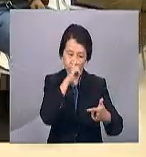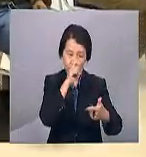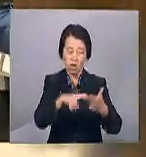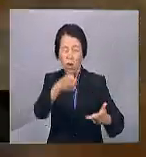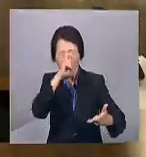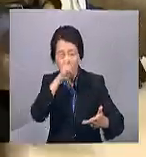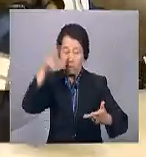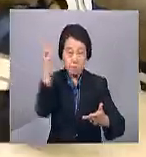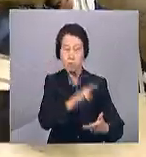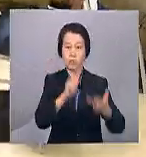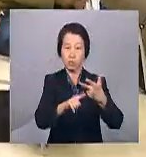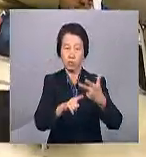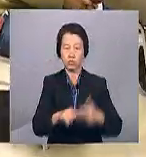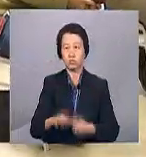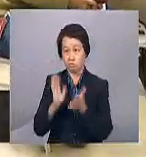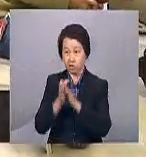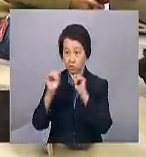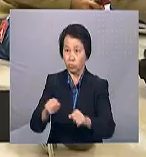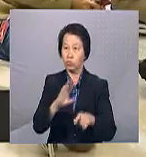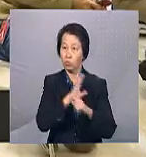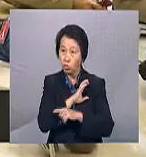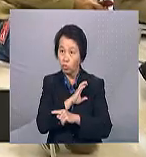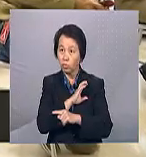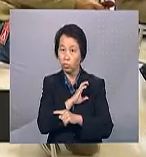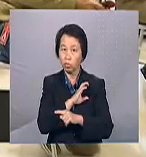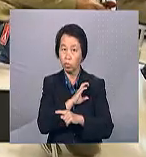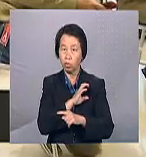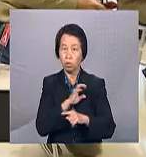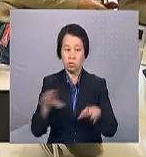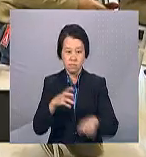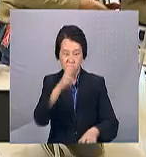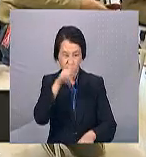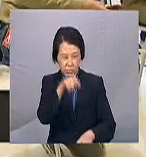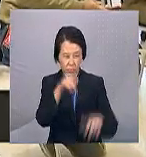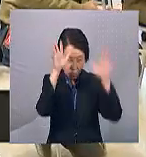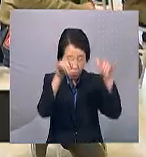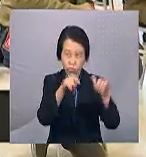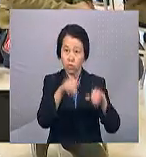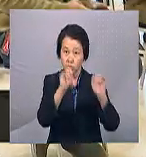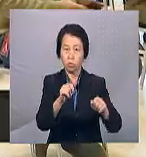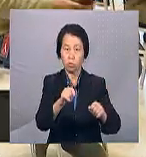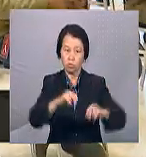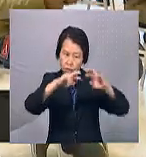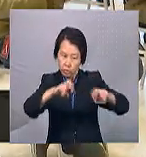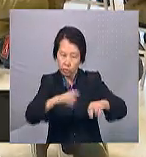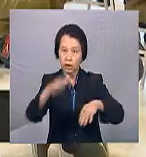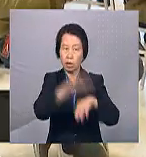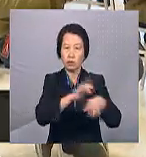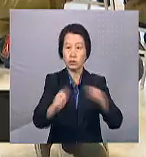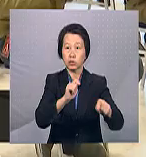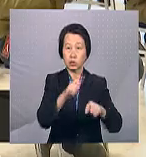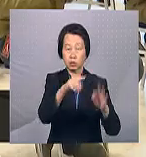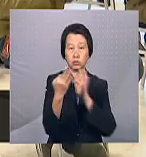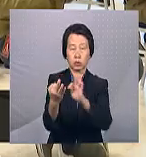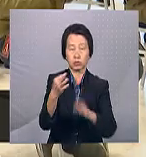dan kini keras. Jadi wajarkah pihak polis yang mengenakan tindakan keras kepada mereka yang ingkar ini dikenakan, disiasat pula atas tindakan mereka